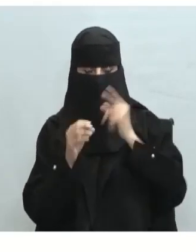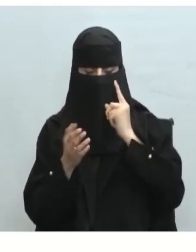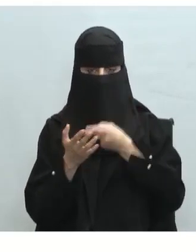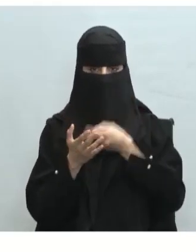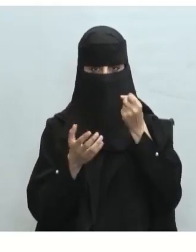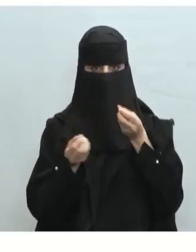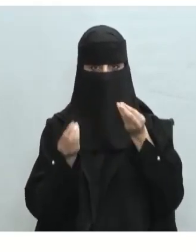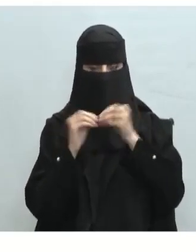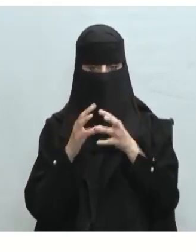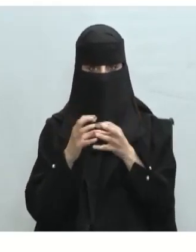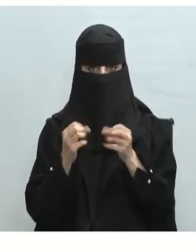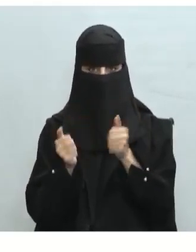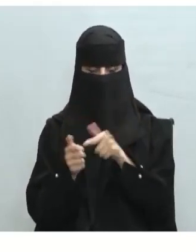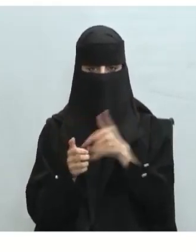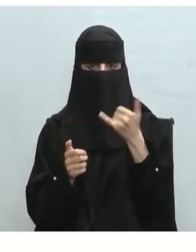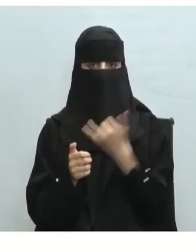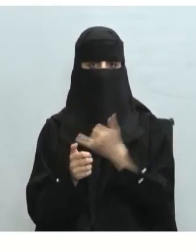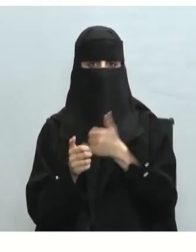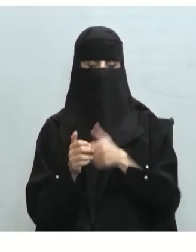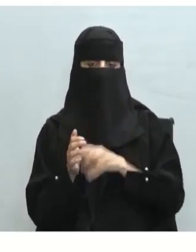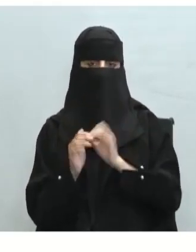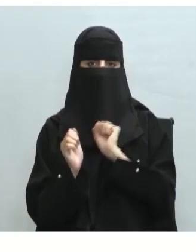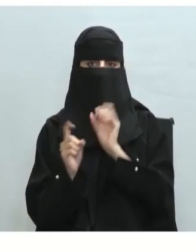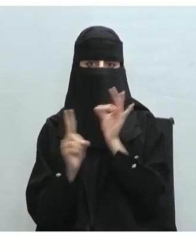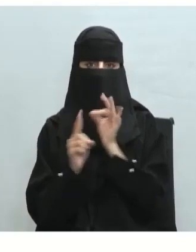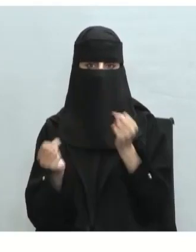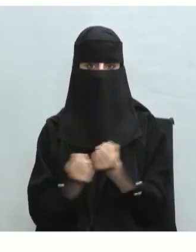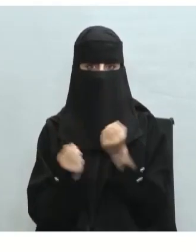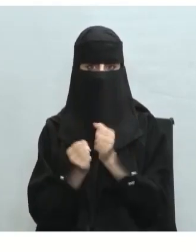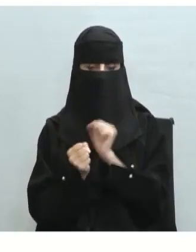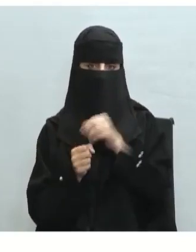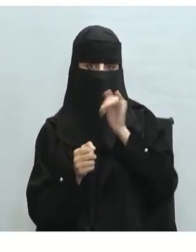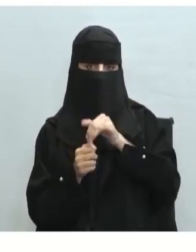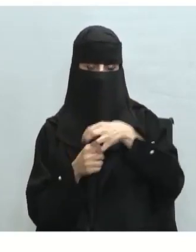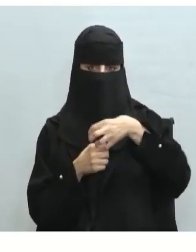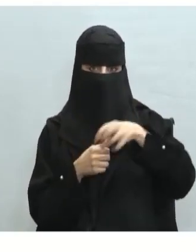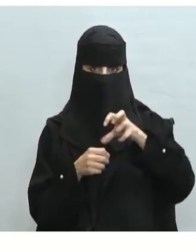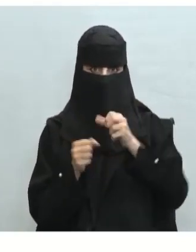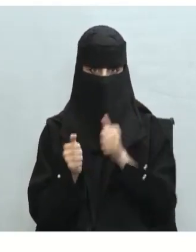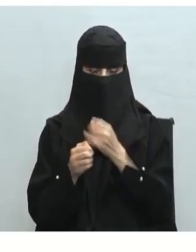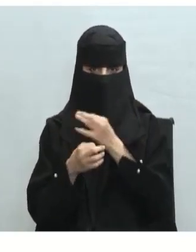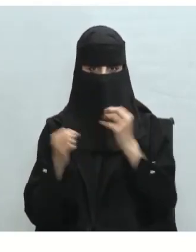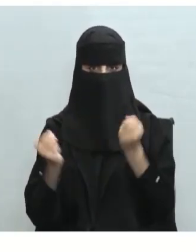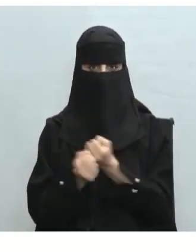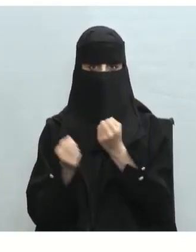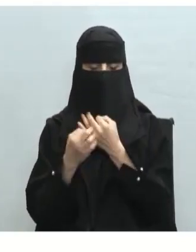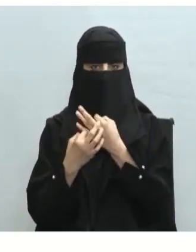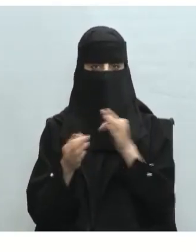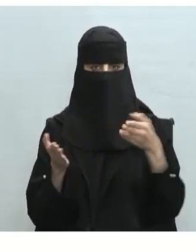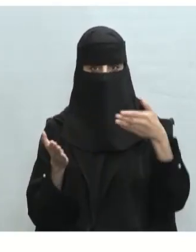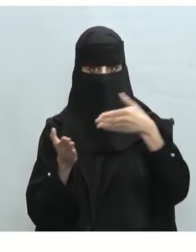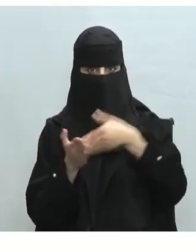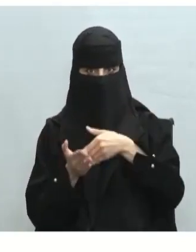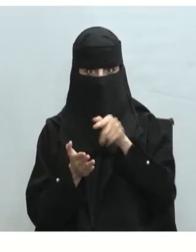هي اهم الاهداف التدريبيه التي تتعلق باذن الله تعالى بنا في هذه الوحده والتي سنا يتوقع منك في نهايه الوحده ان تكون